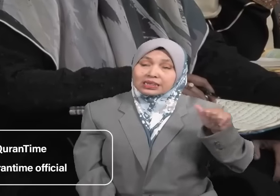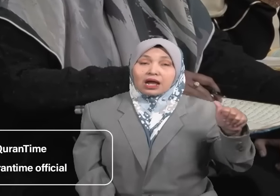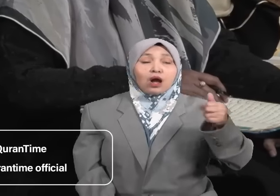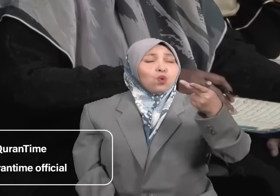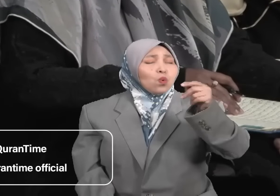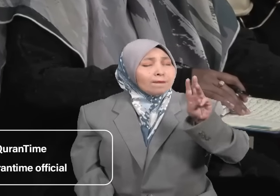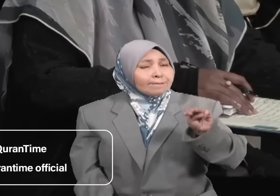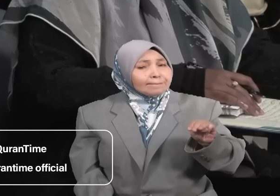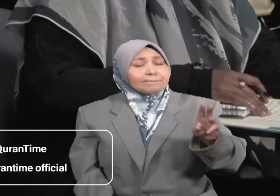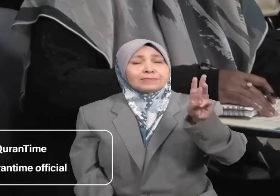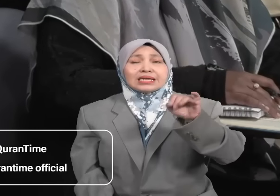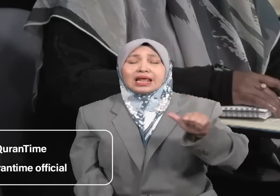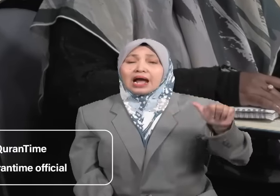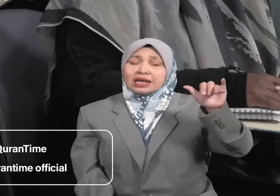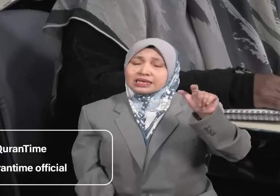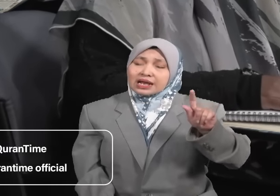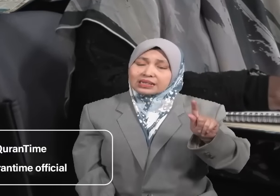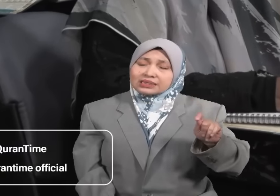آتَيْنَاهُمْ مِنْ